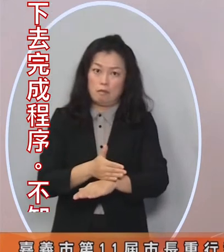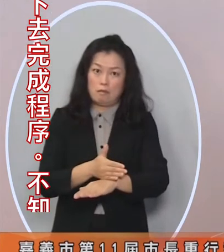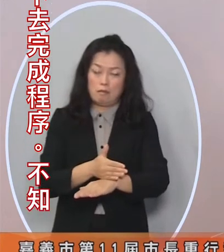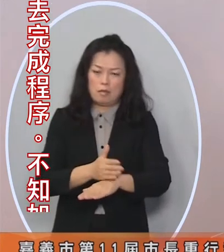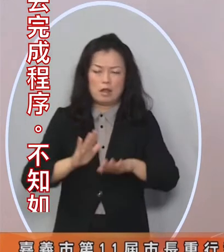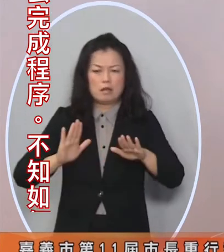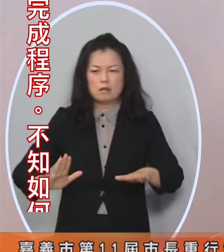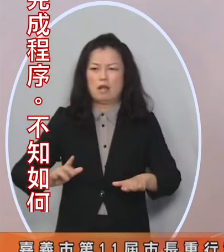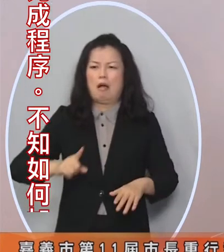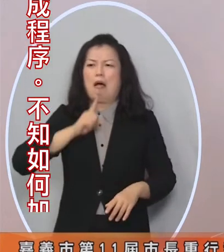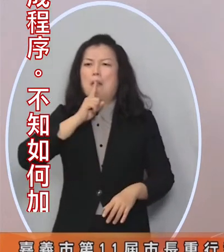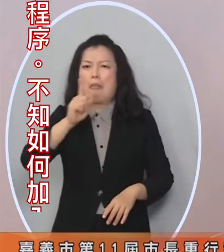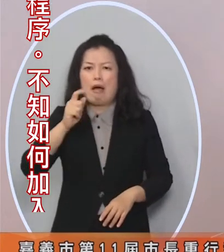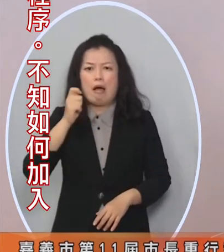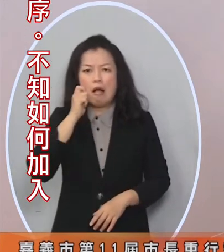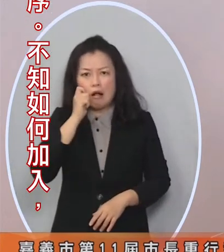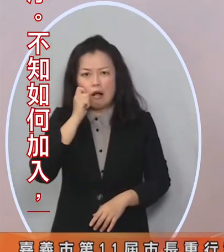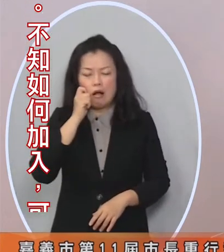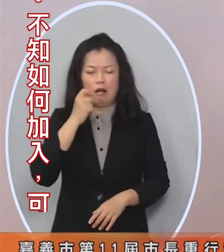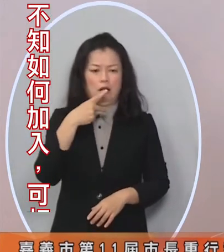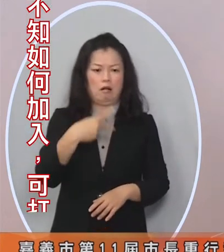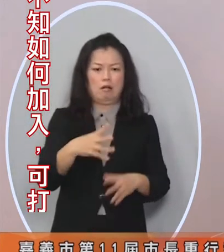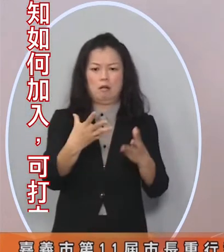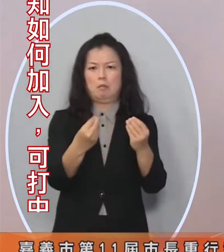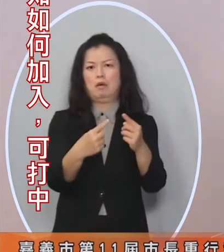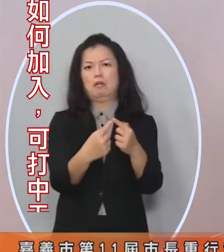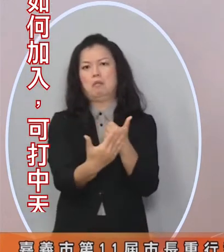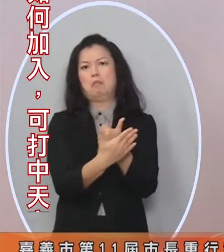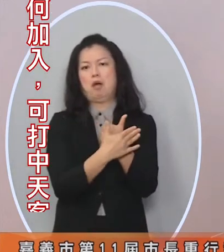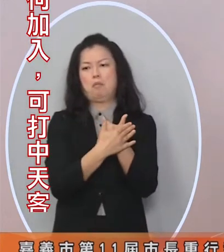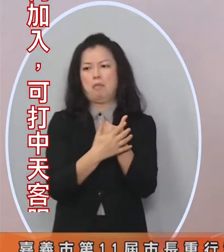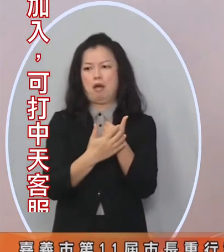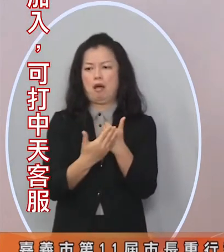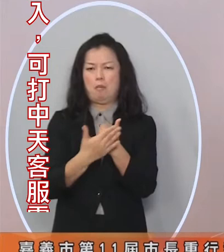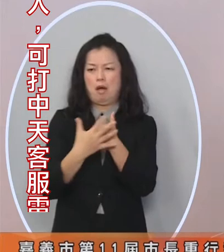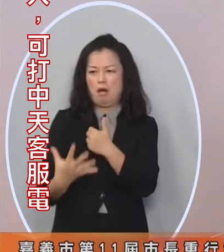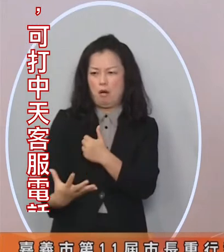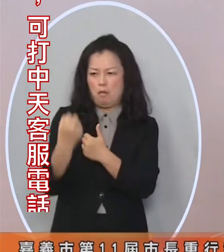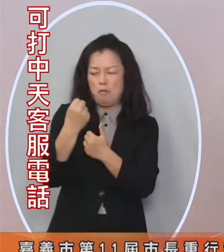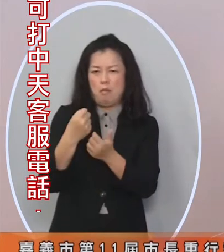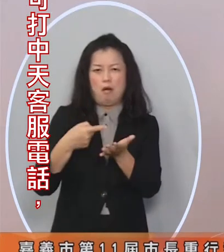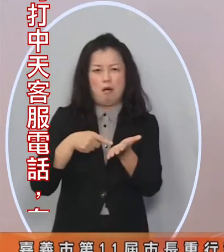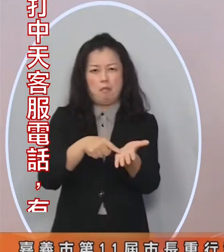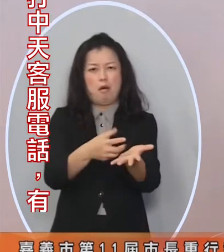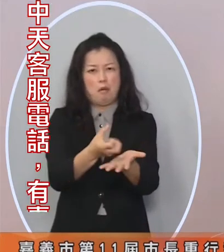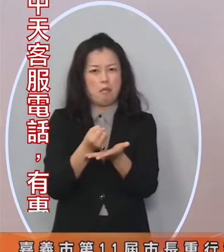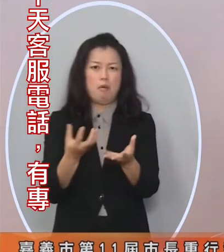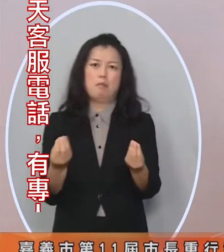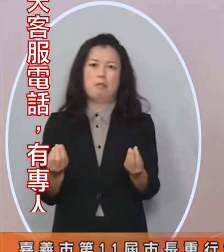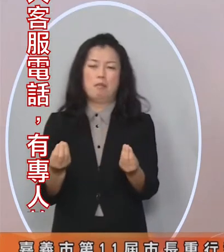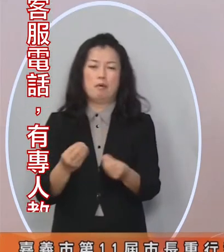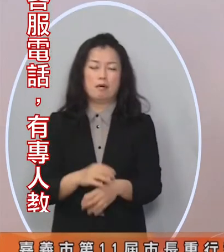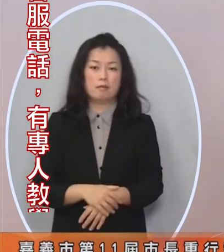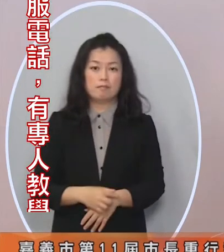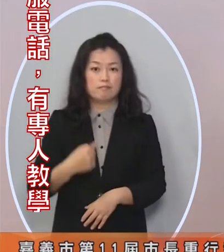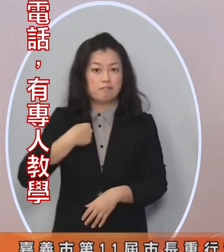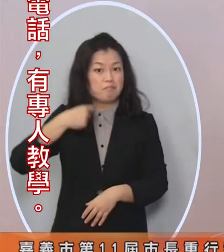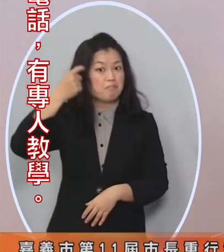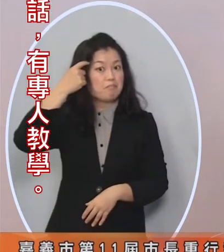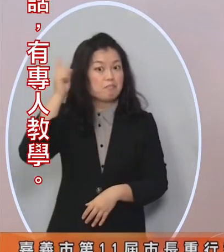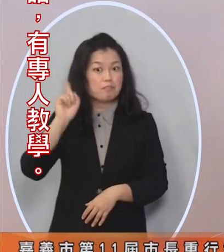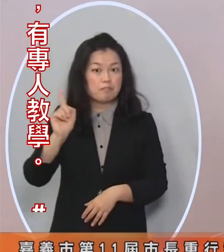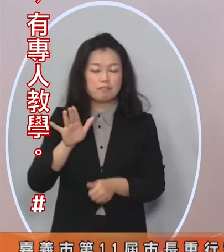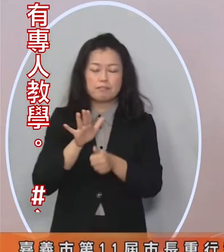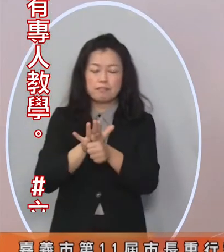还没有人可以为他们争取该有的权益。凯生的理想是将嘉义市转变成